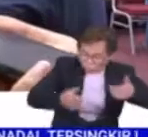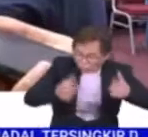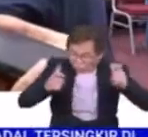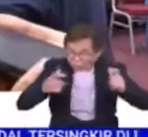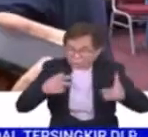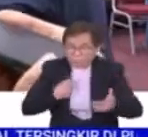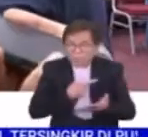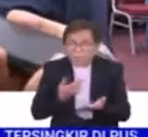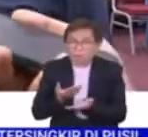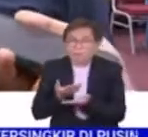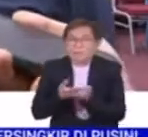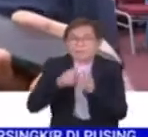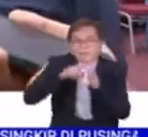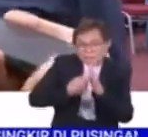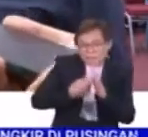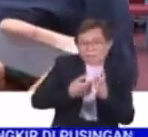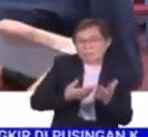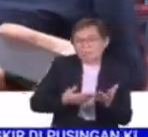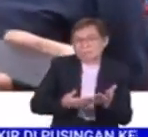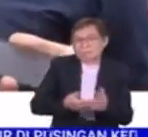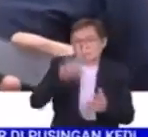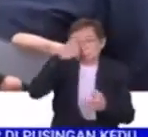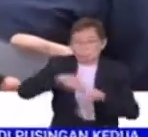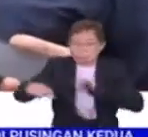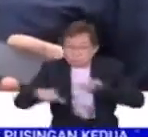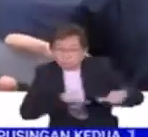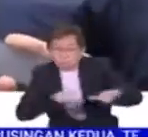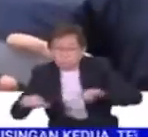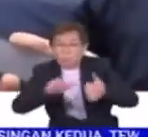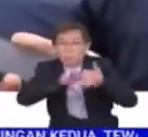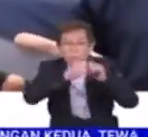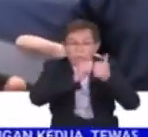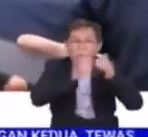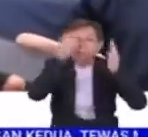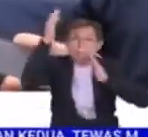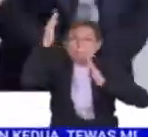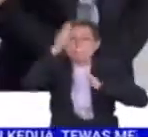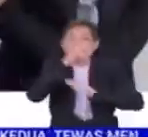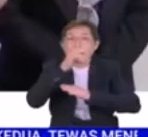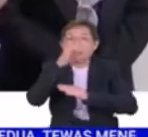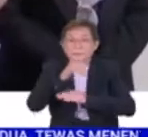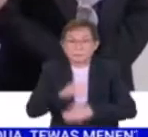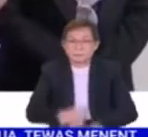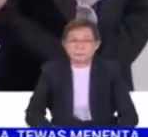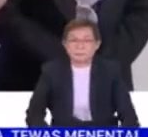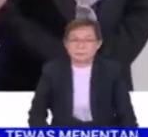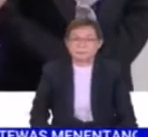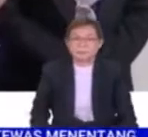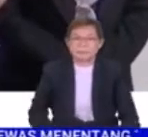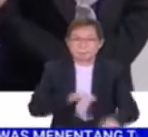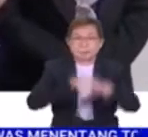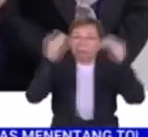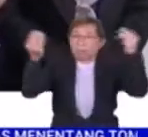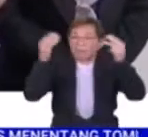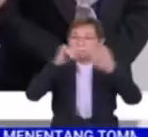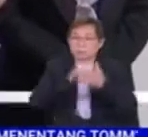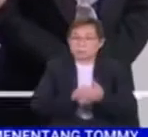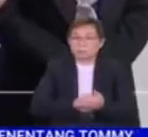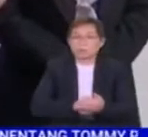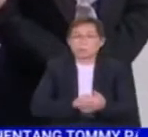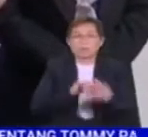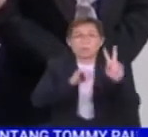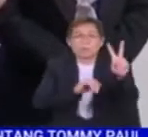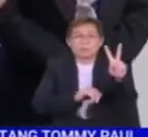mungkin kita akan implement ini adalah untuk menggiatkan lagi sukan-sukan di negeri Melaka pada Majlis berkenaan